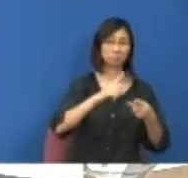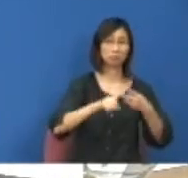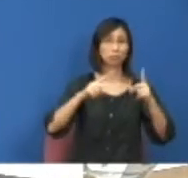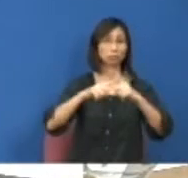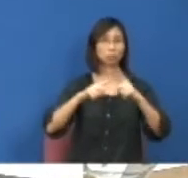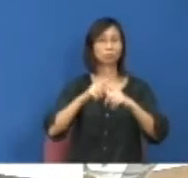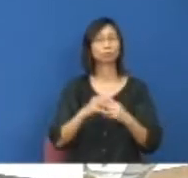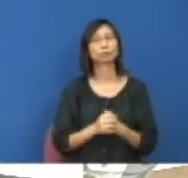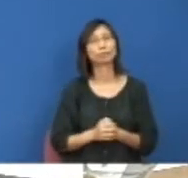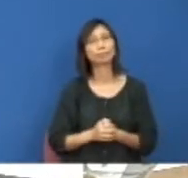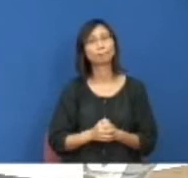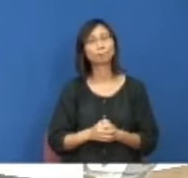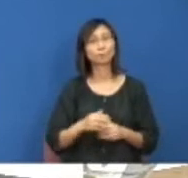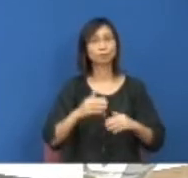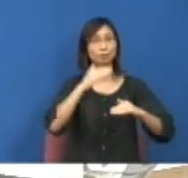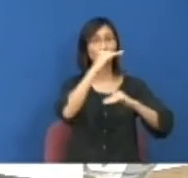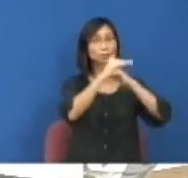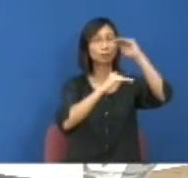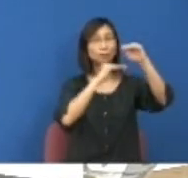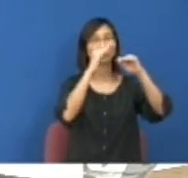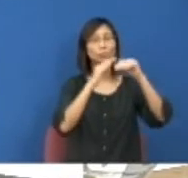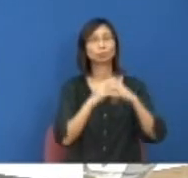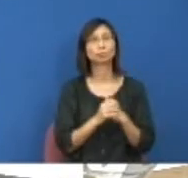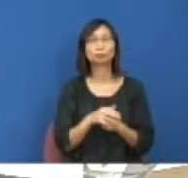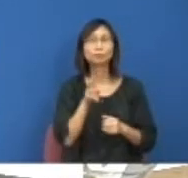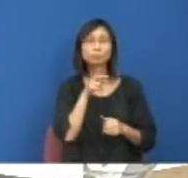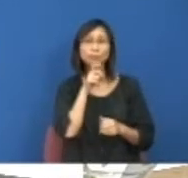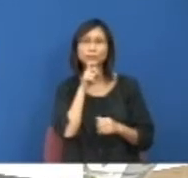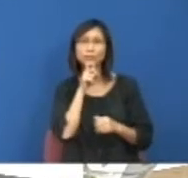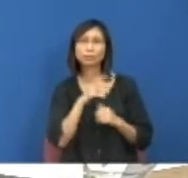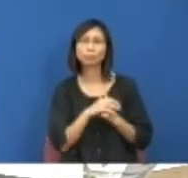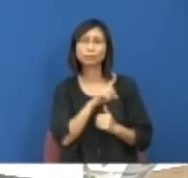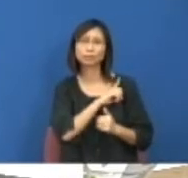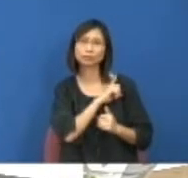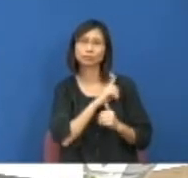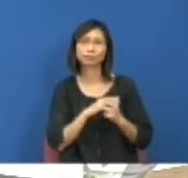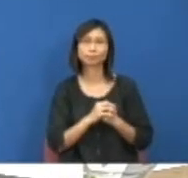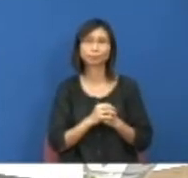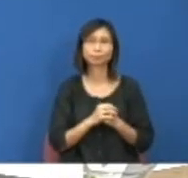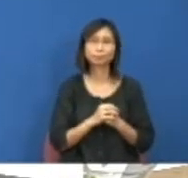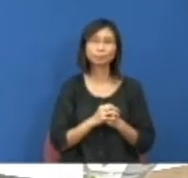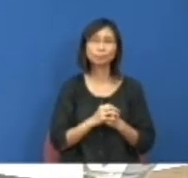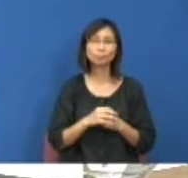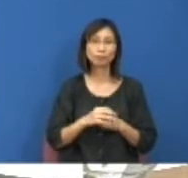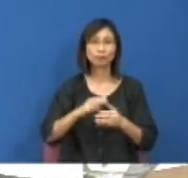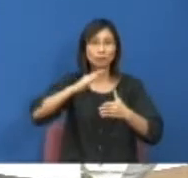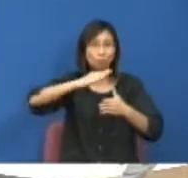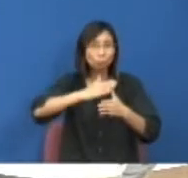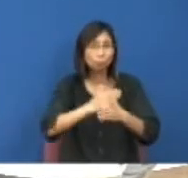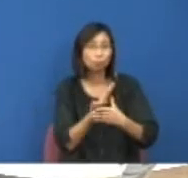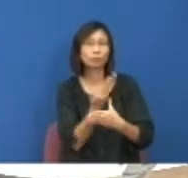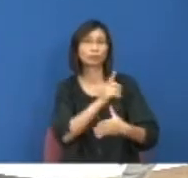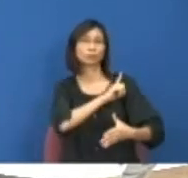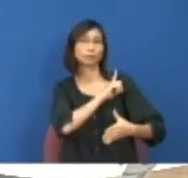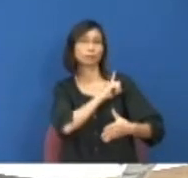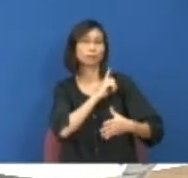咧就係話，你係一個自在嘅階級到自為嘅階級，即係話你會係為你自己嘅階級同